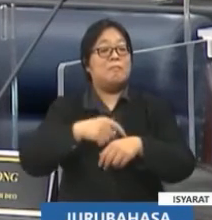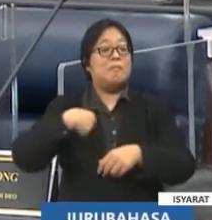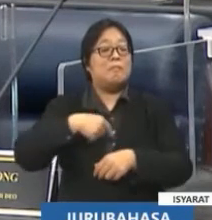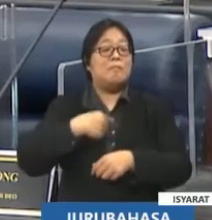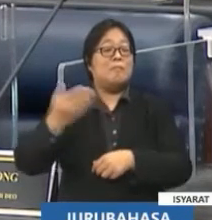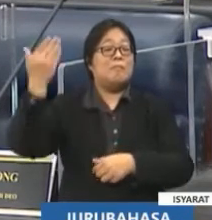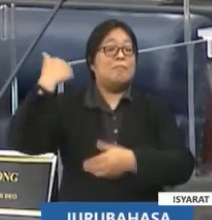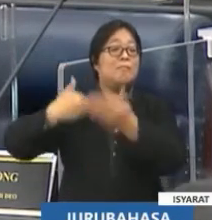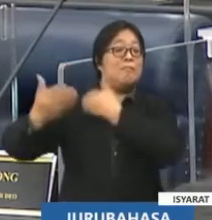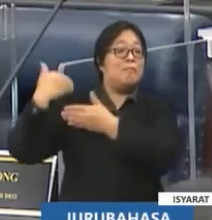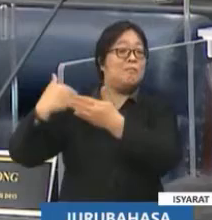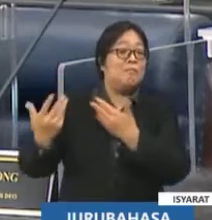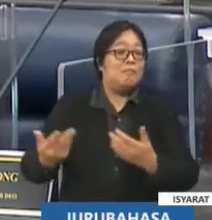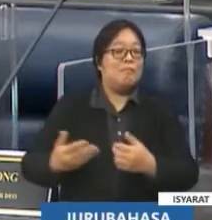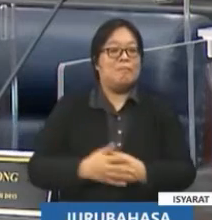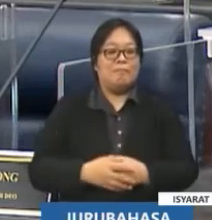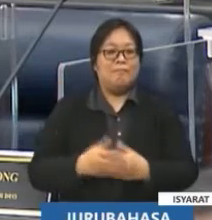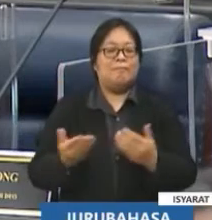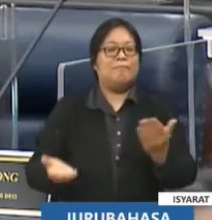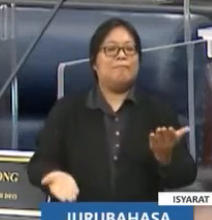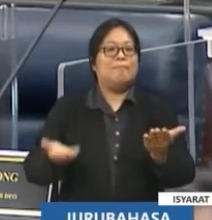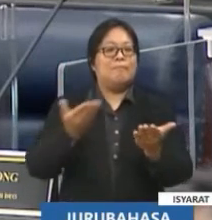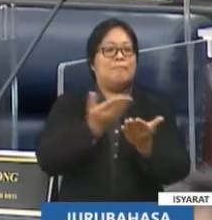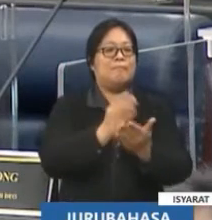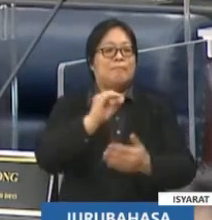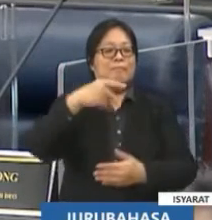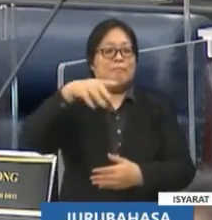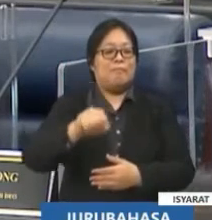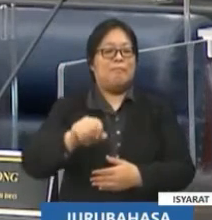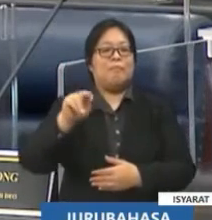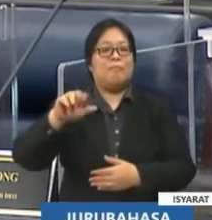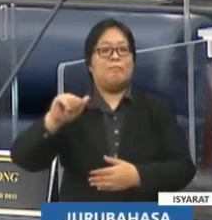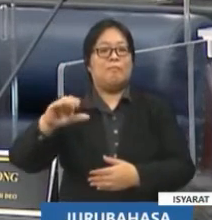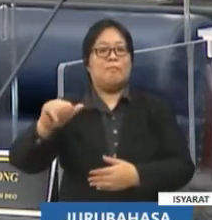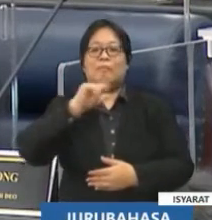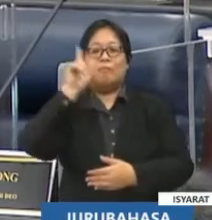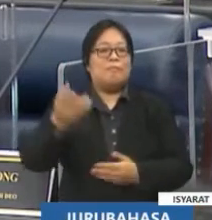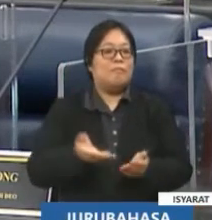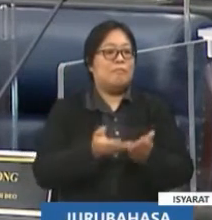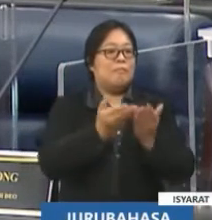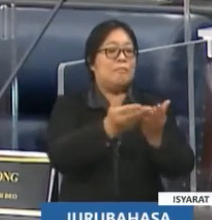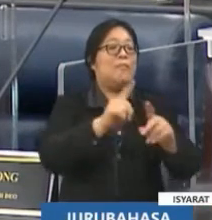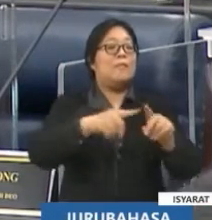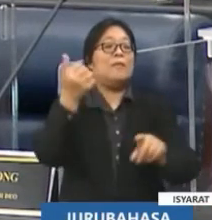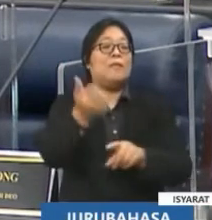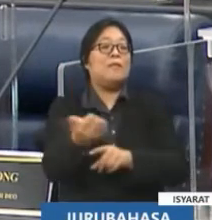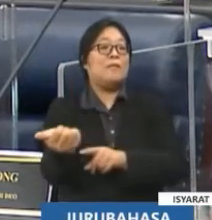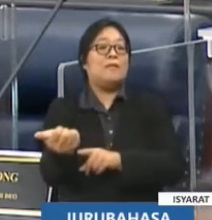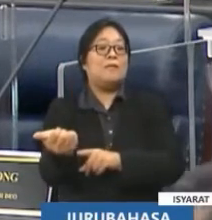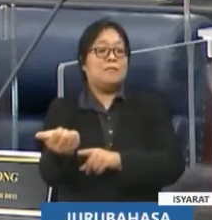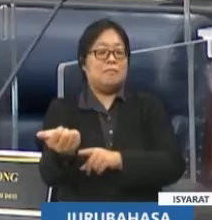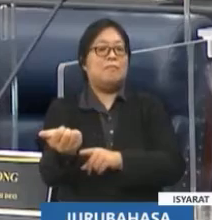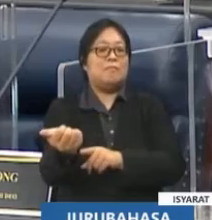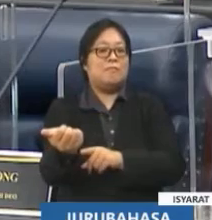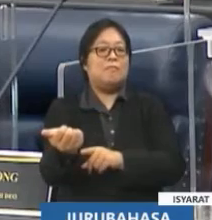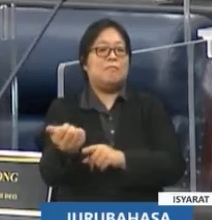kami dulu memunculkan opsi lagu ini bukan sekadar wesel tetapi peralatan